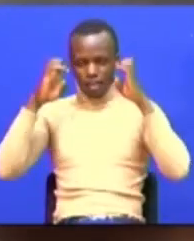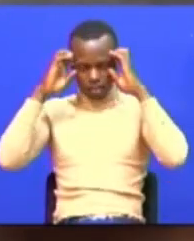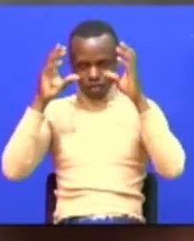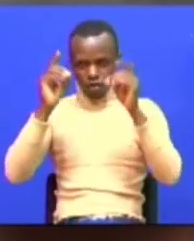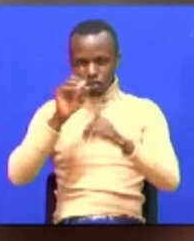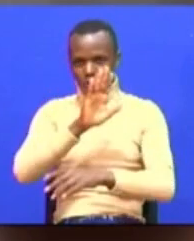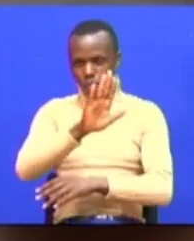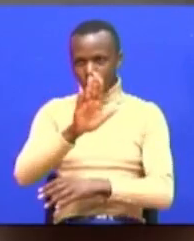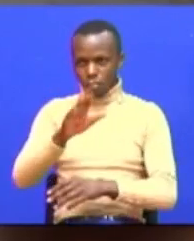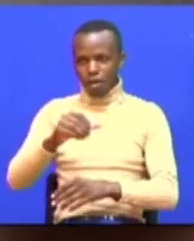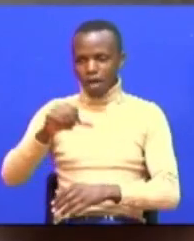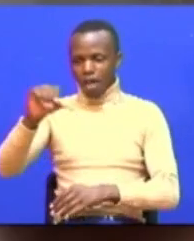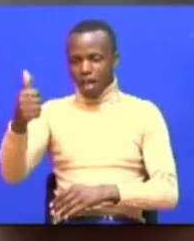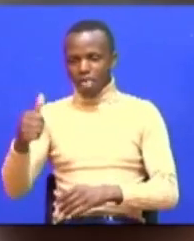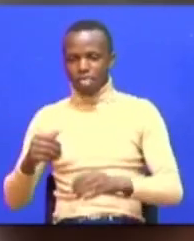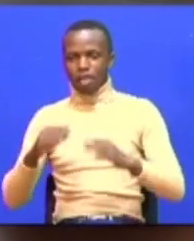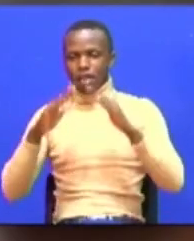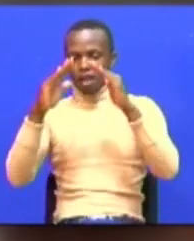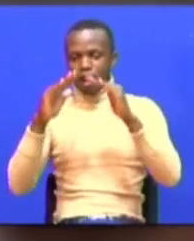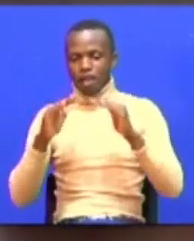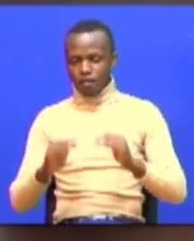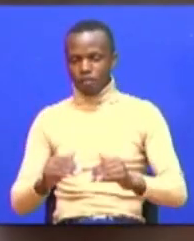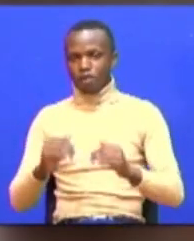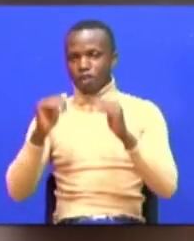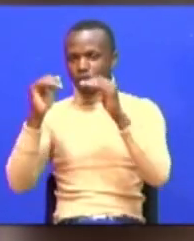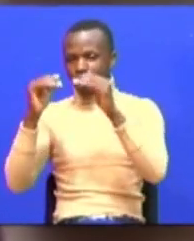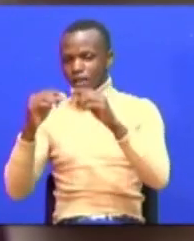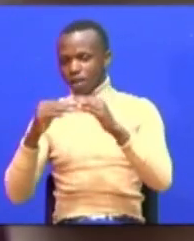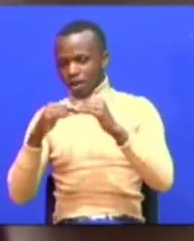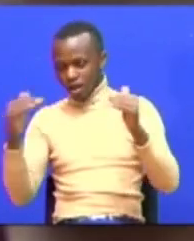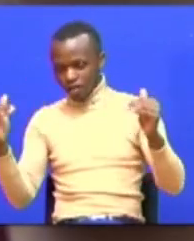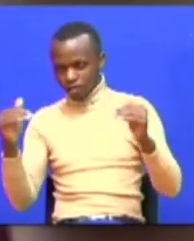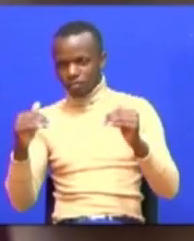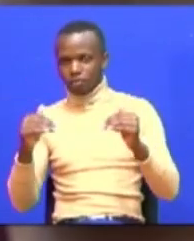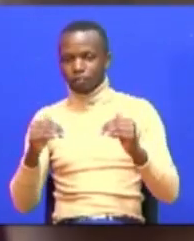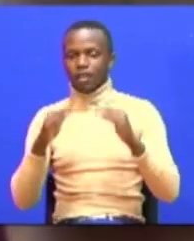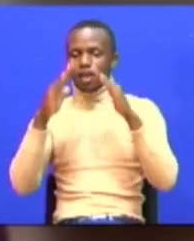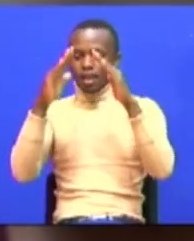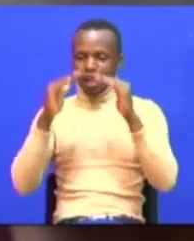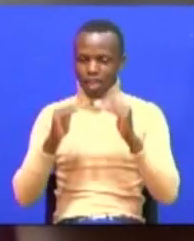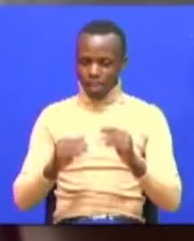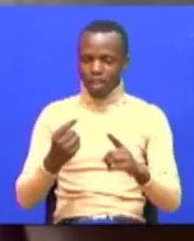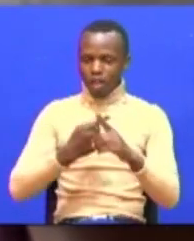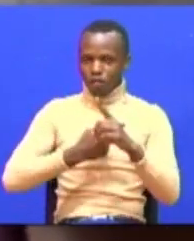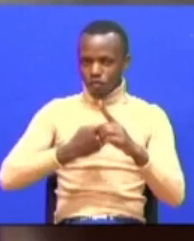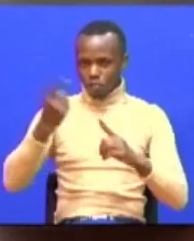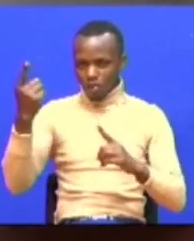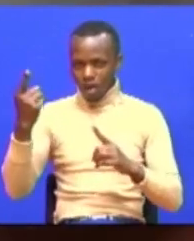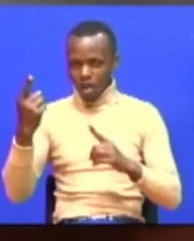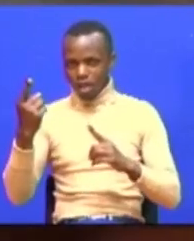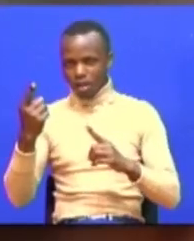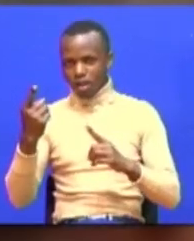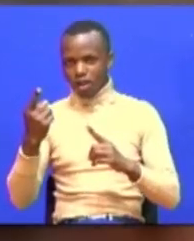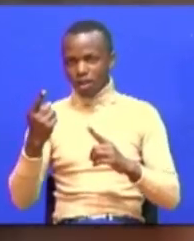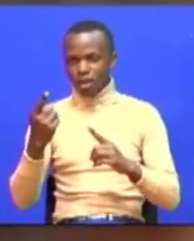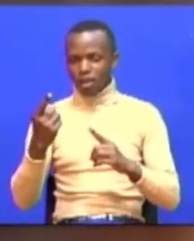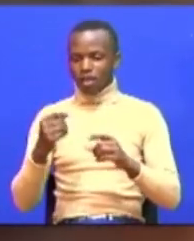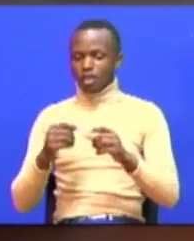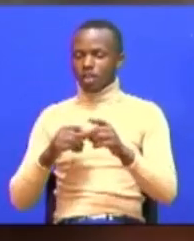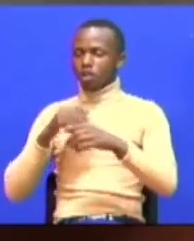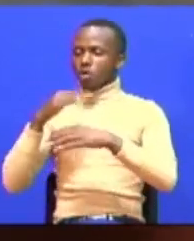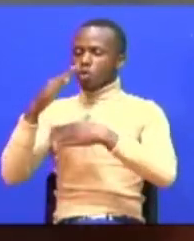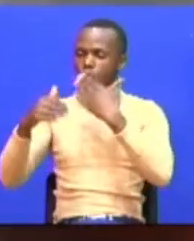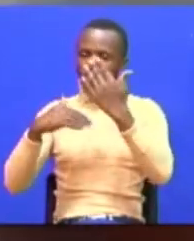wenu mtaenda grade 7, wengine wenu sasa mtaenda form 1, na katika hiyo safari